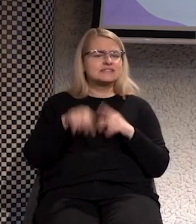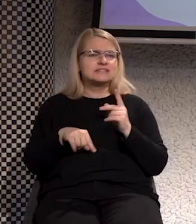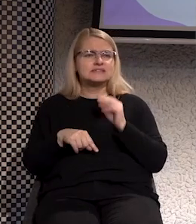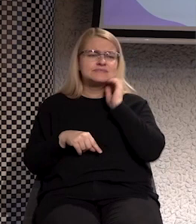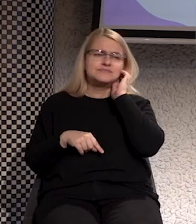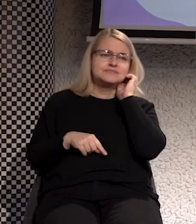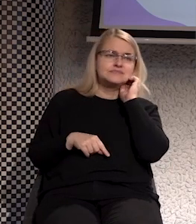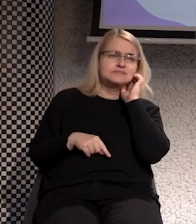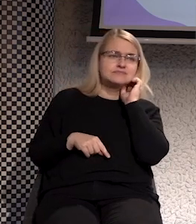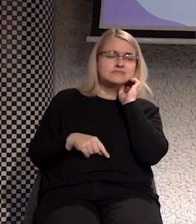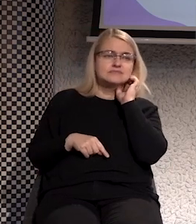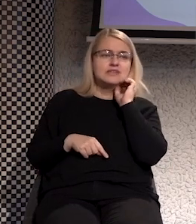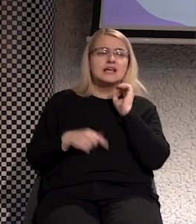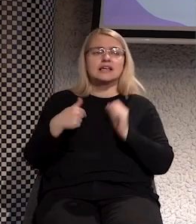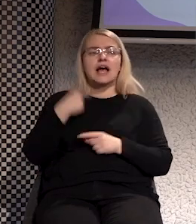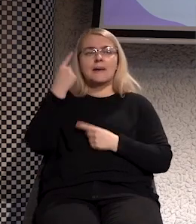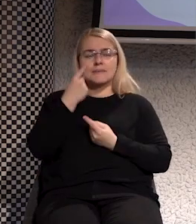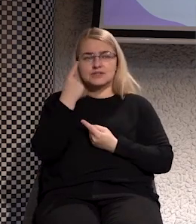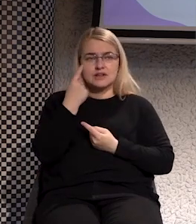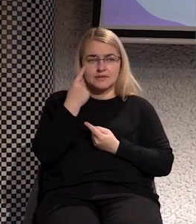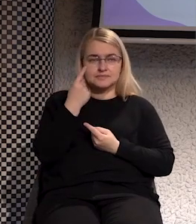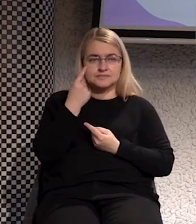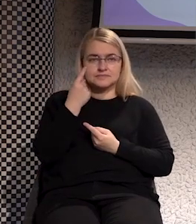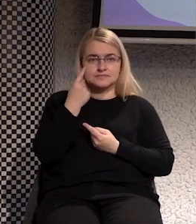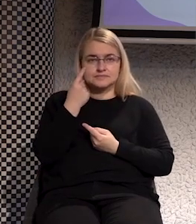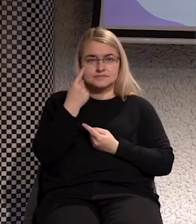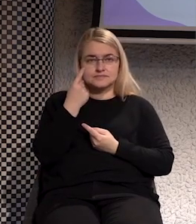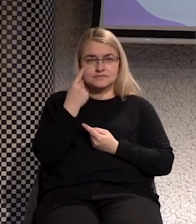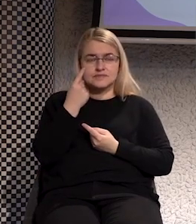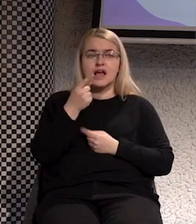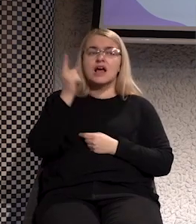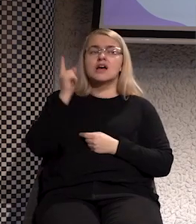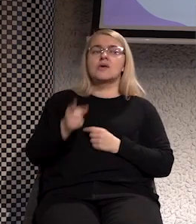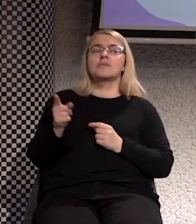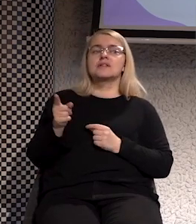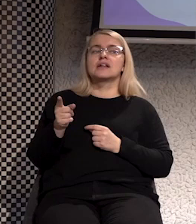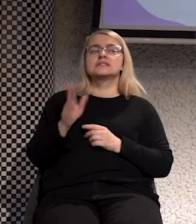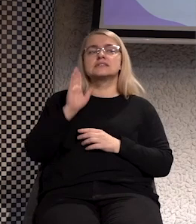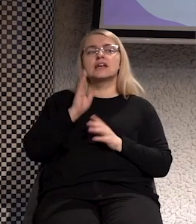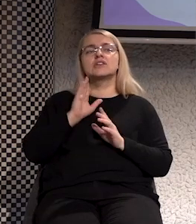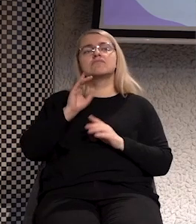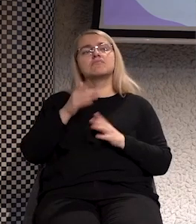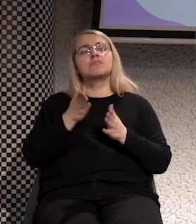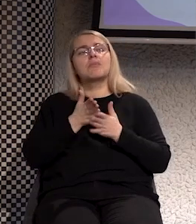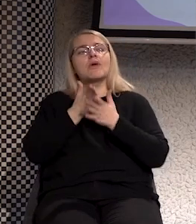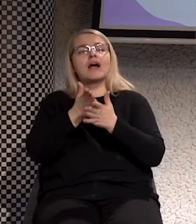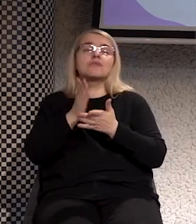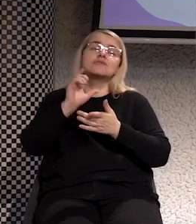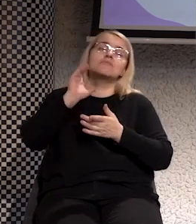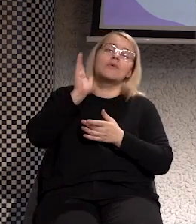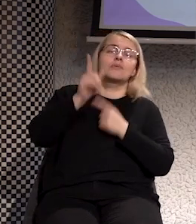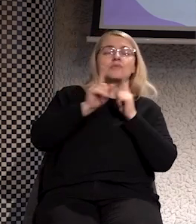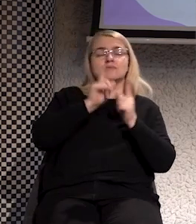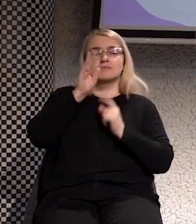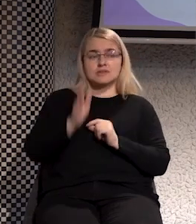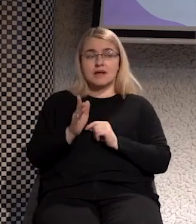ale też tak sobie myślę o rekomendacjach, będziemy jeszcze rozmawiać później, ale chłopaki też